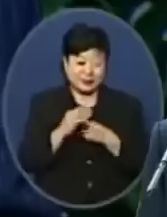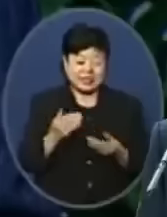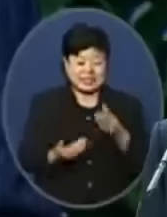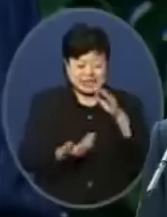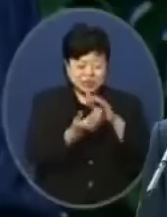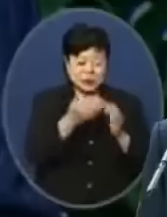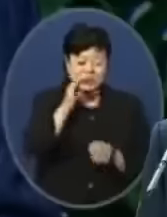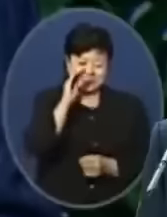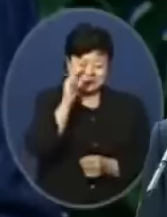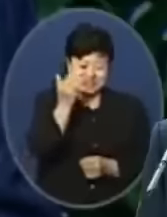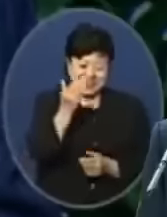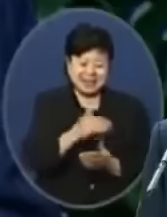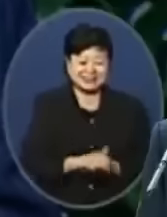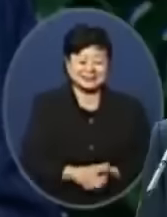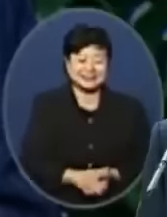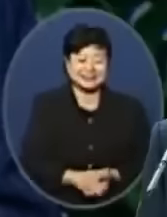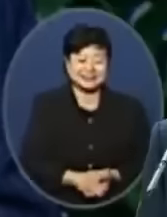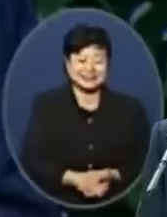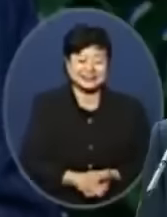이루어지는 것입니다.